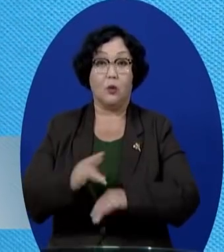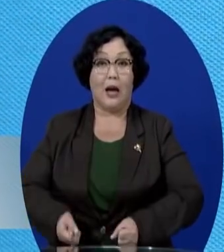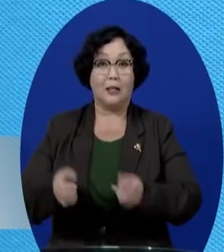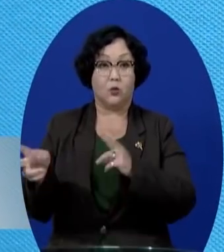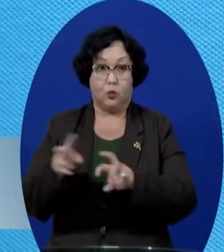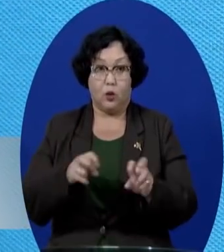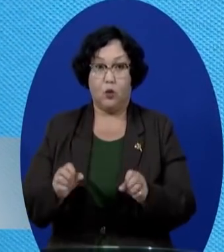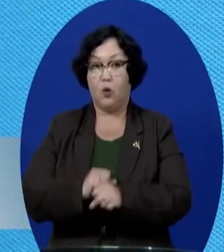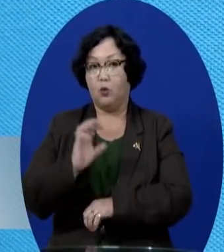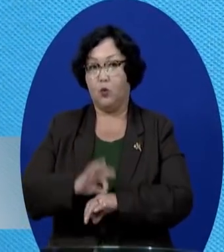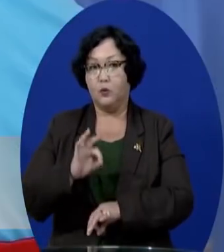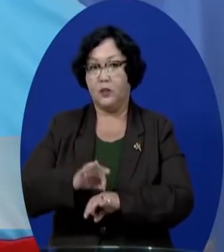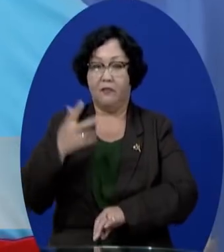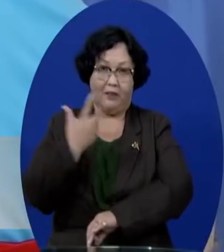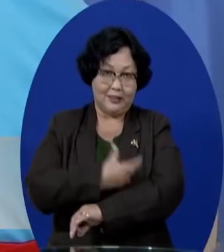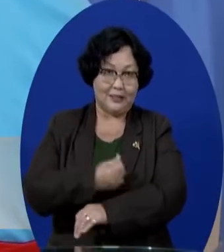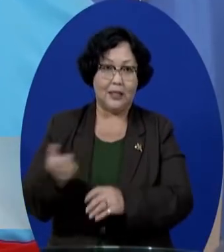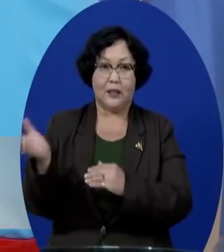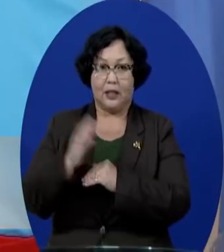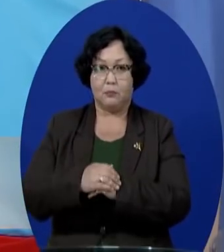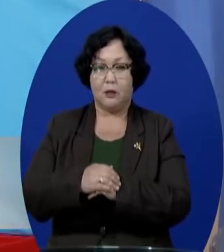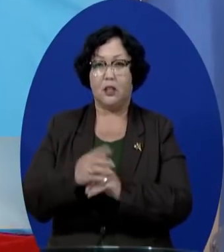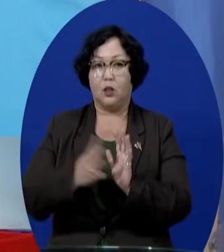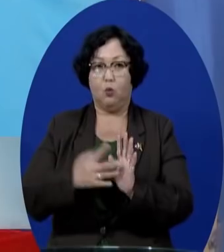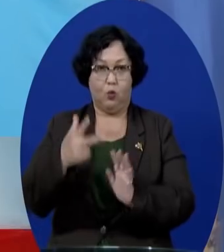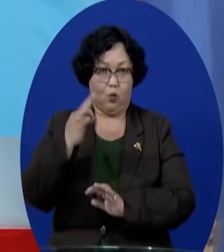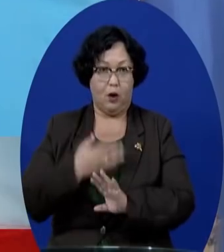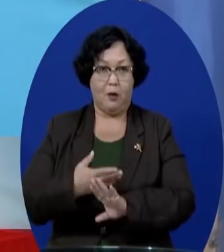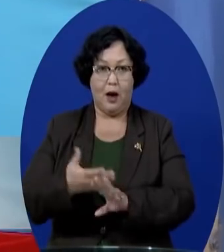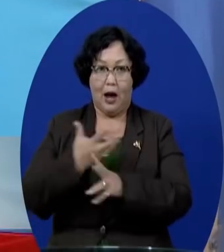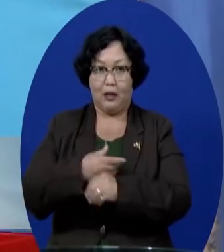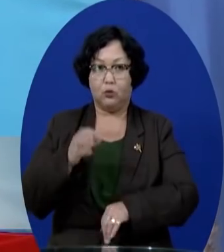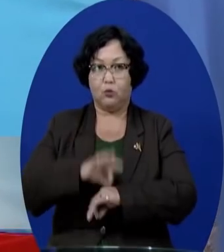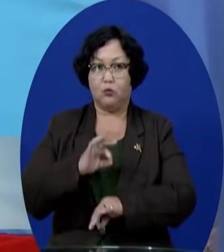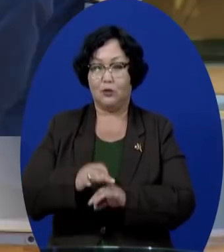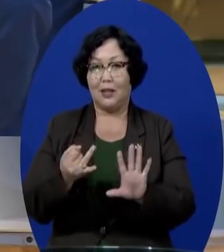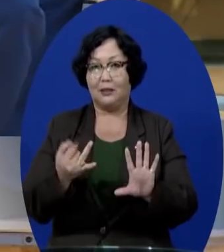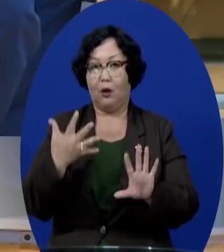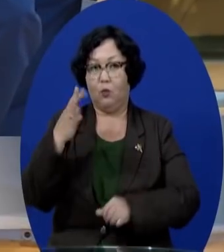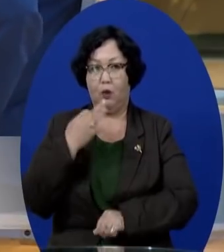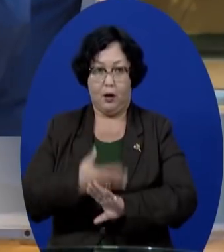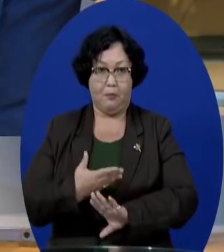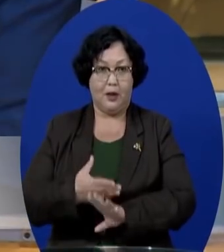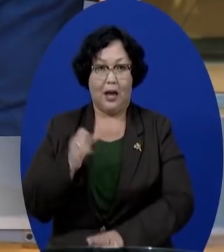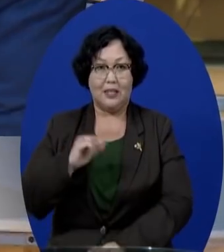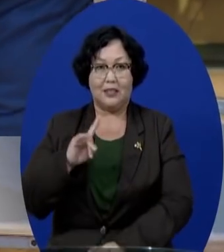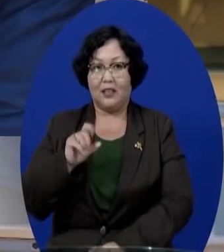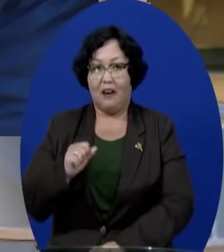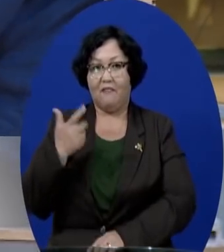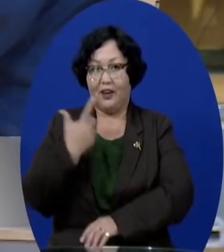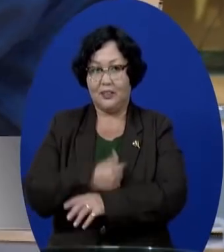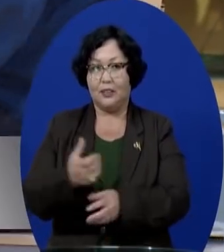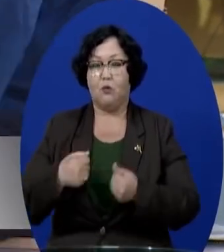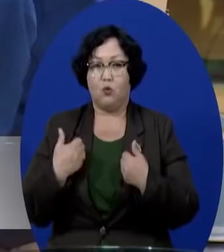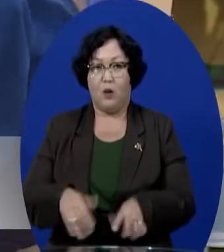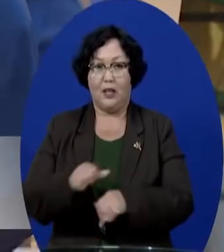судалгаагаар коронавирусны вакцины нас баралтаас 93%, халдвараас 75% хамгаалж байгаа нь тогтоогджээ. AstraZeneca вакцин хийлгэсэн иргэн